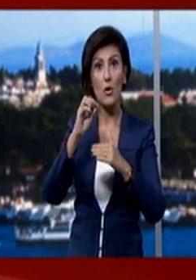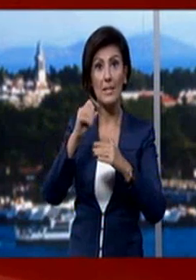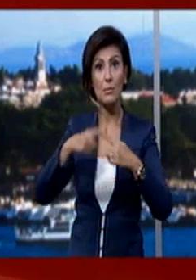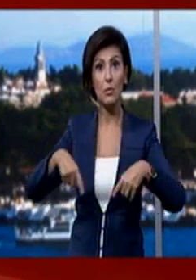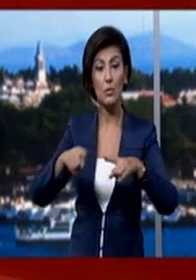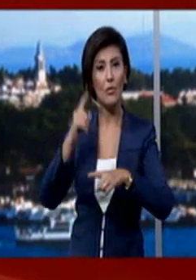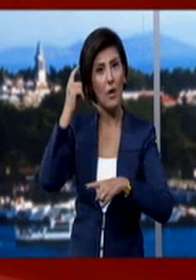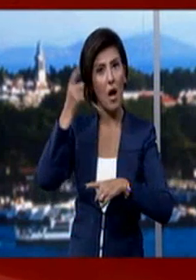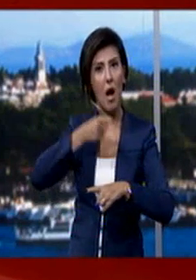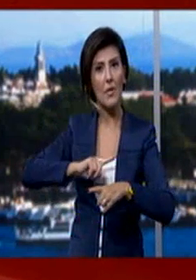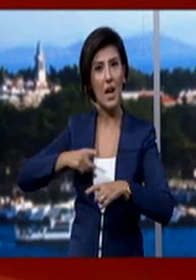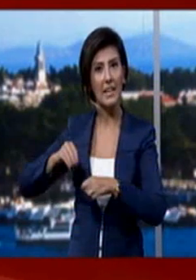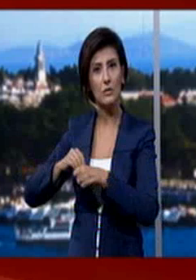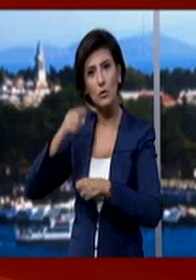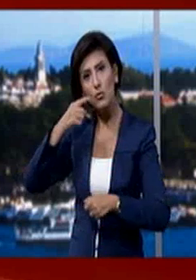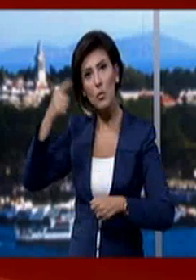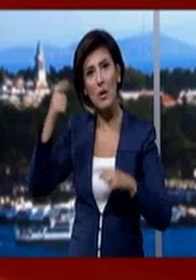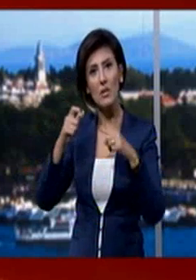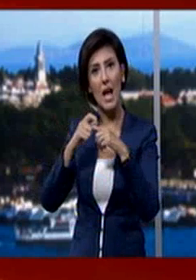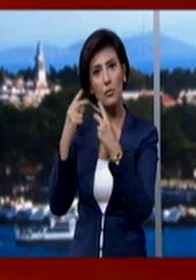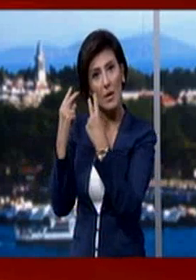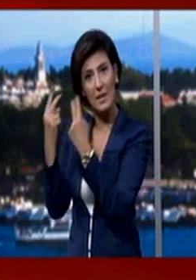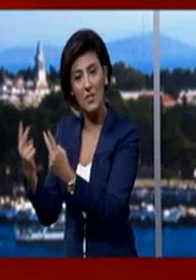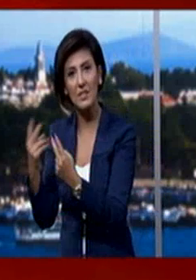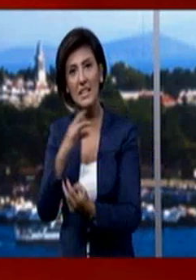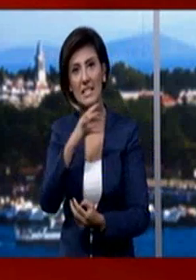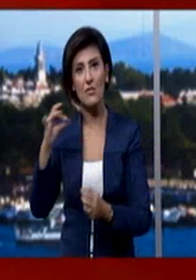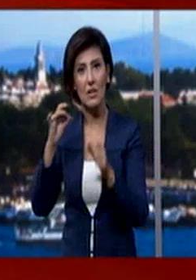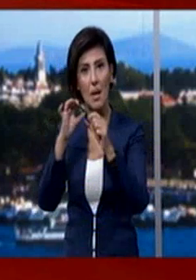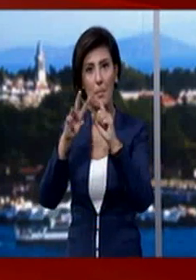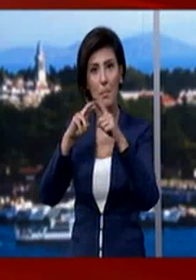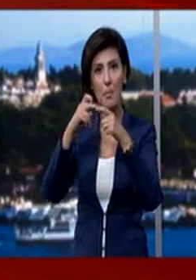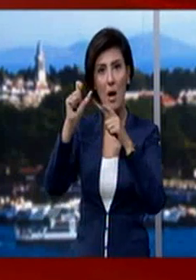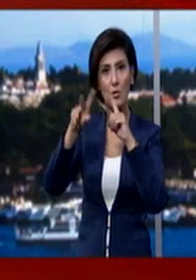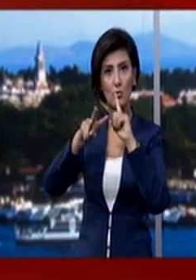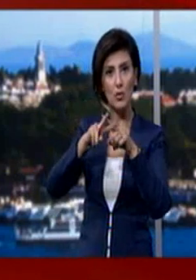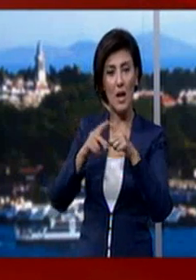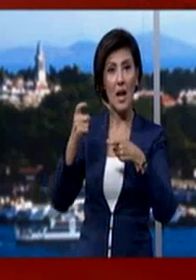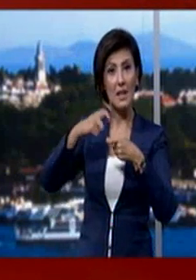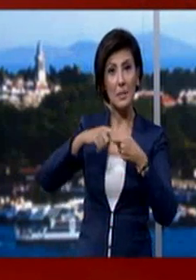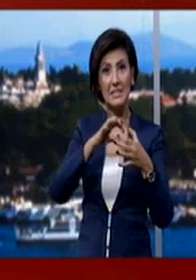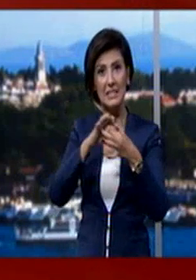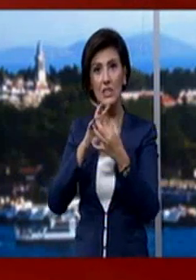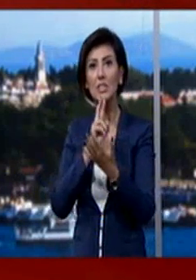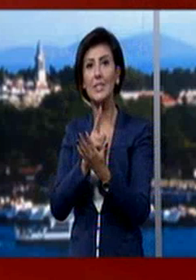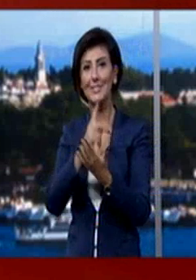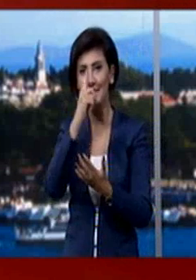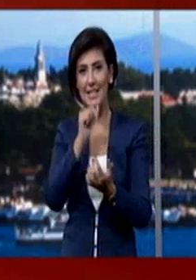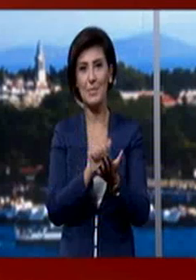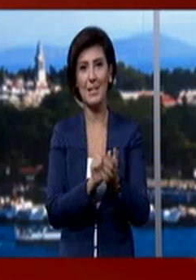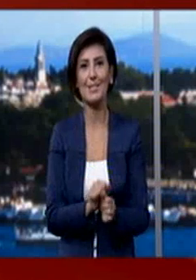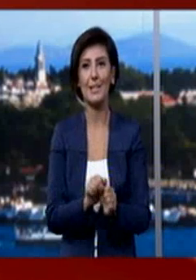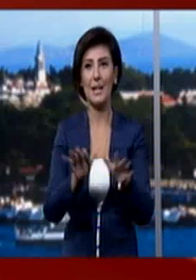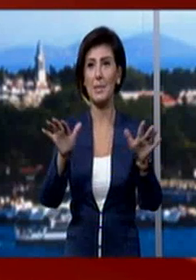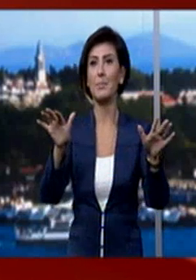önerdiği adaylar arasından Cumhurbaşkanı Recep Tayyip Erdoğan tarafından seçilen Barca'nın atanmasına ilişkin karar resmi